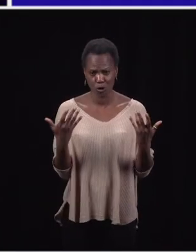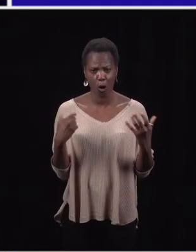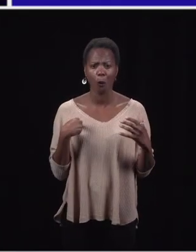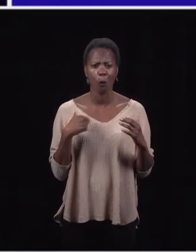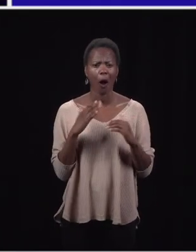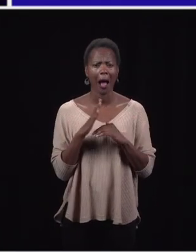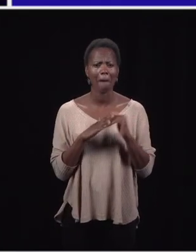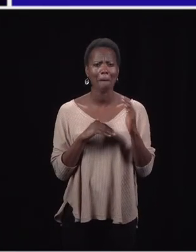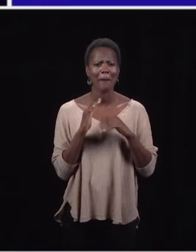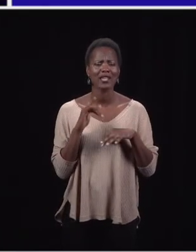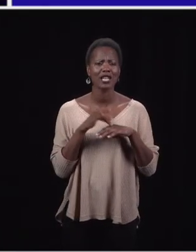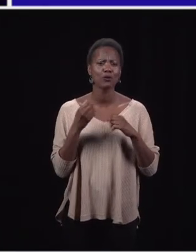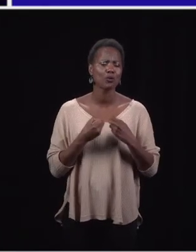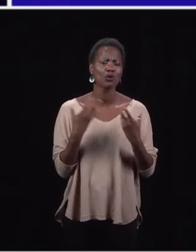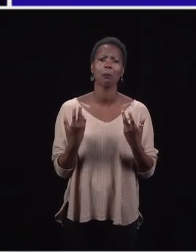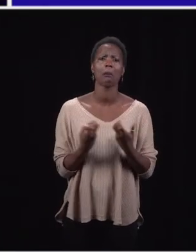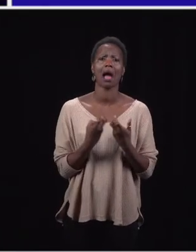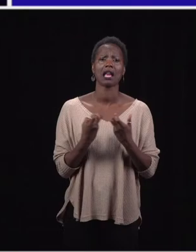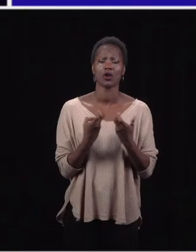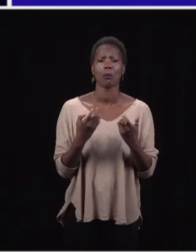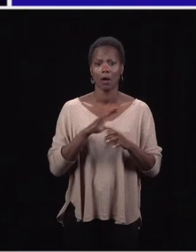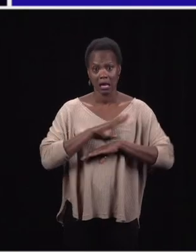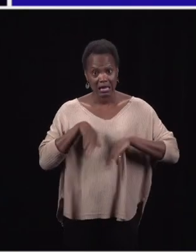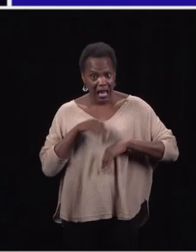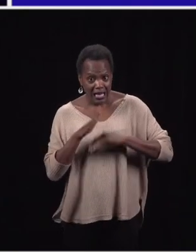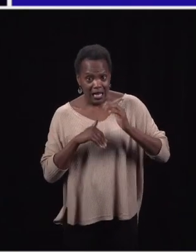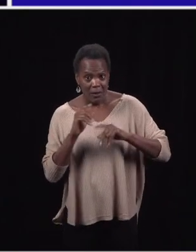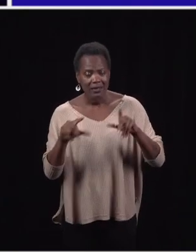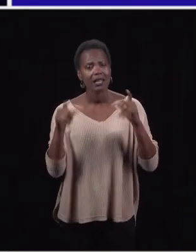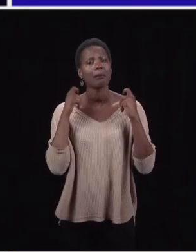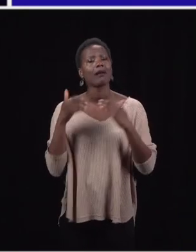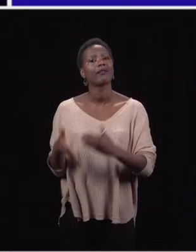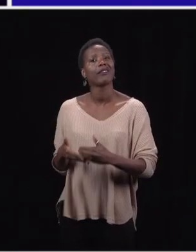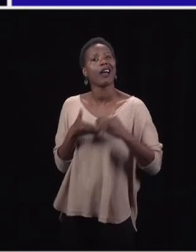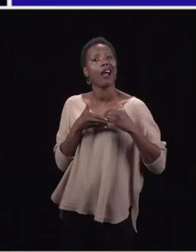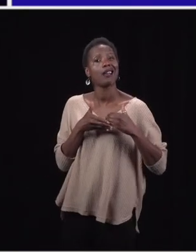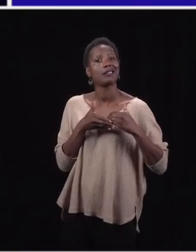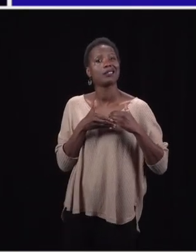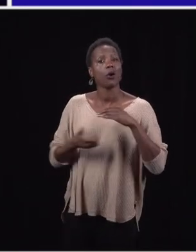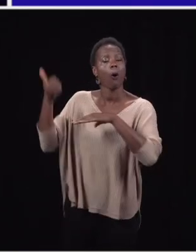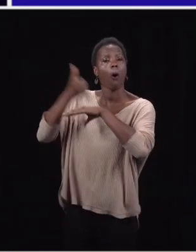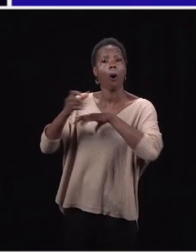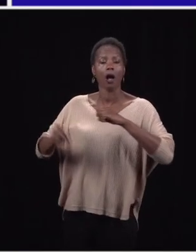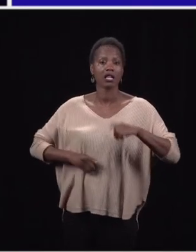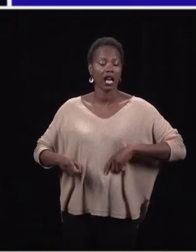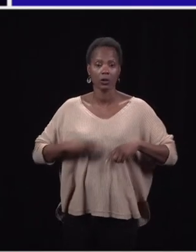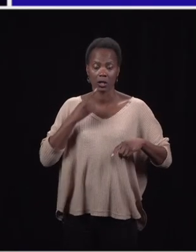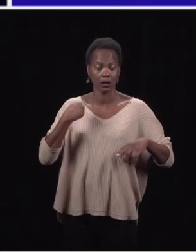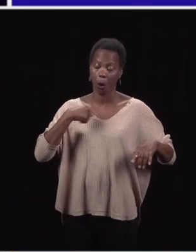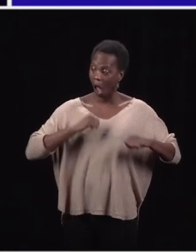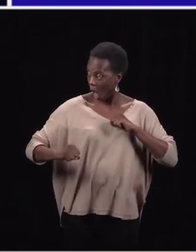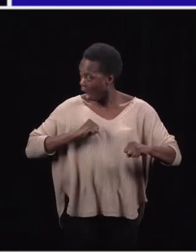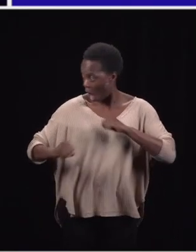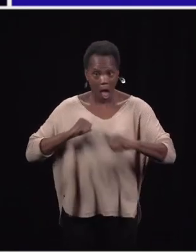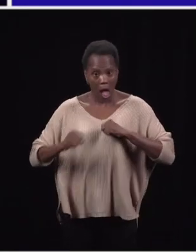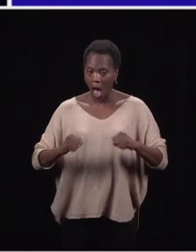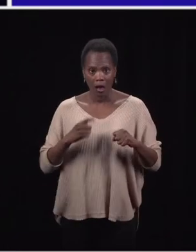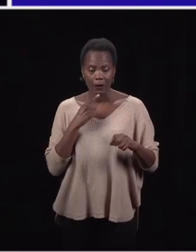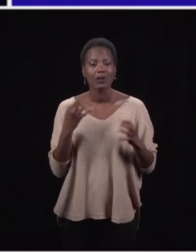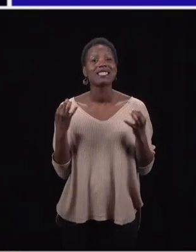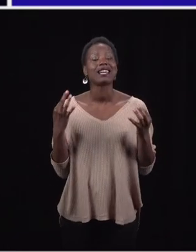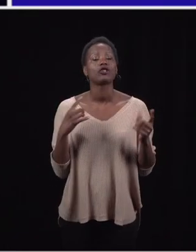notamment le dernier assistant de direction qui était très actif mais j'avais pas vraiment le temps de réfléchir à ce que je voulais vraiment faire